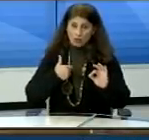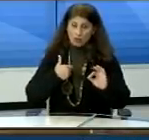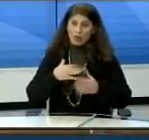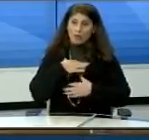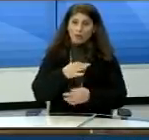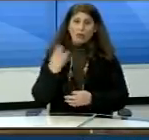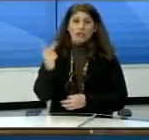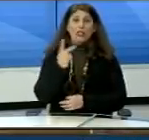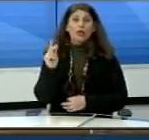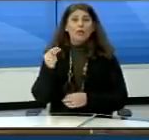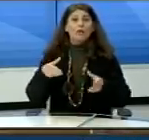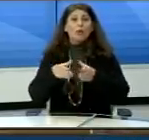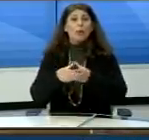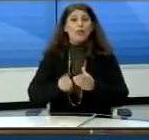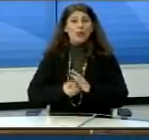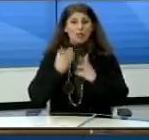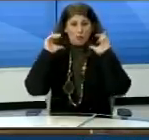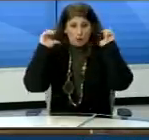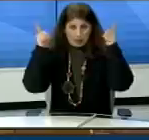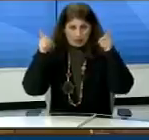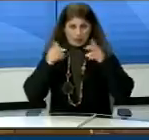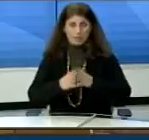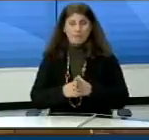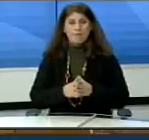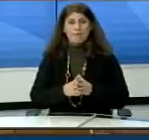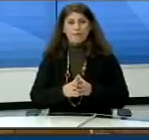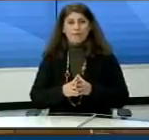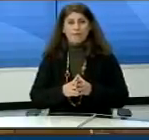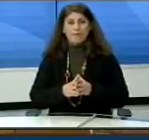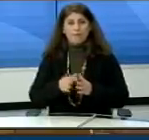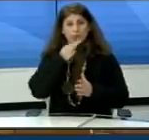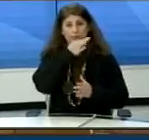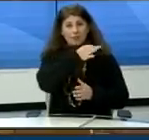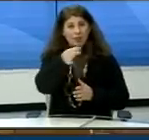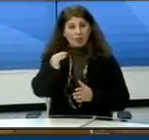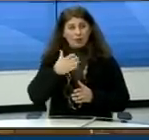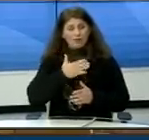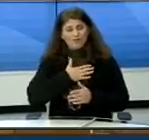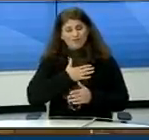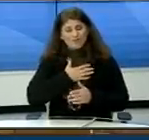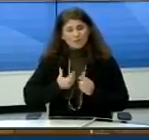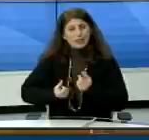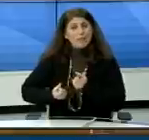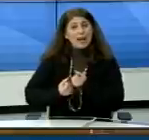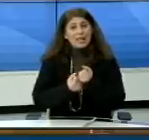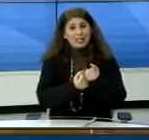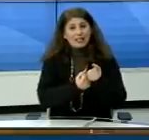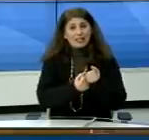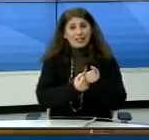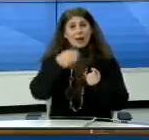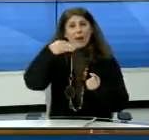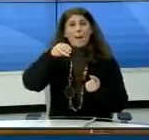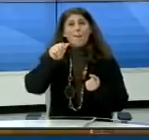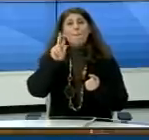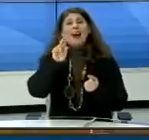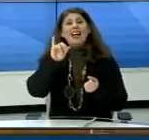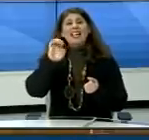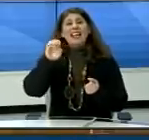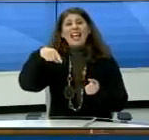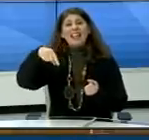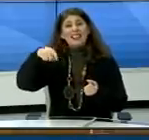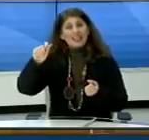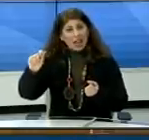κοινοβουλευτικής ομάδος της Νέας Δημοκρατίας, εκφράζοντας την συμπαράστασή μου στη Μαριέτα, η οποία θα